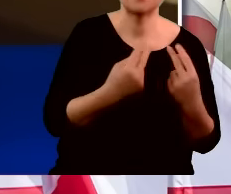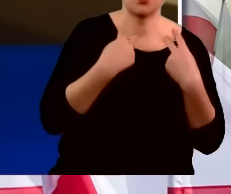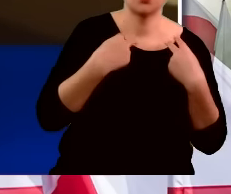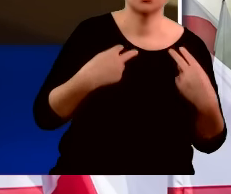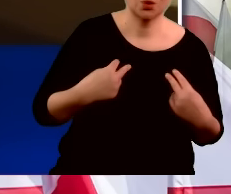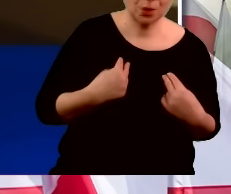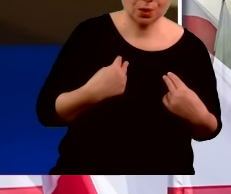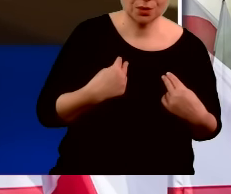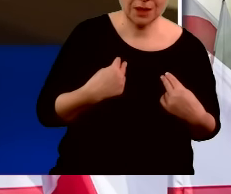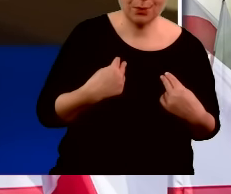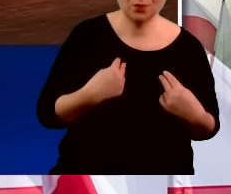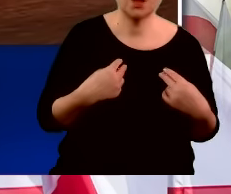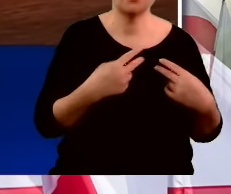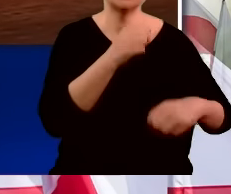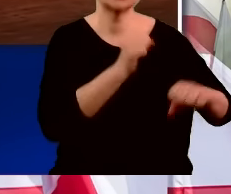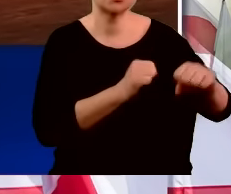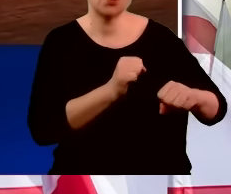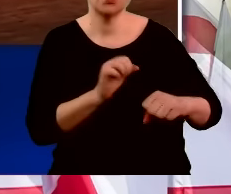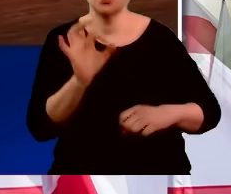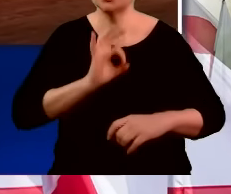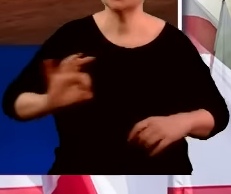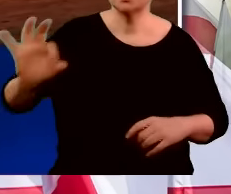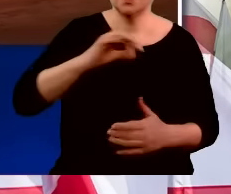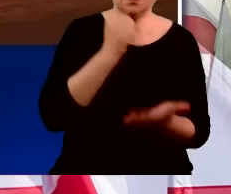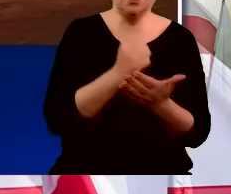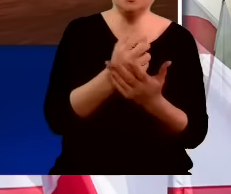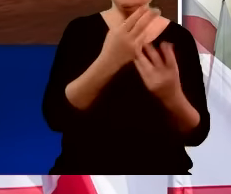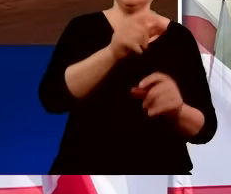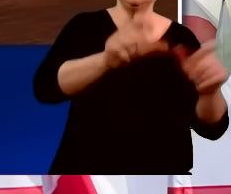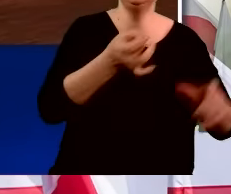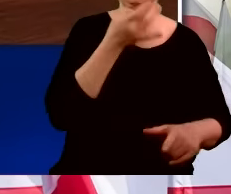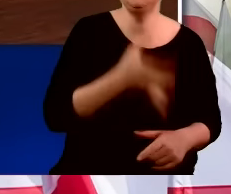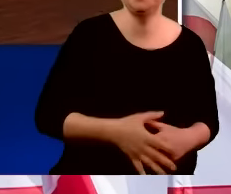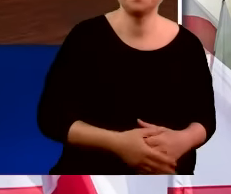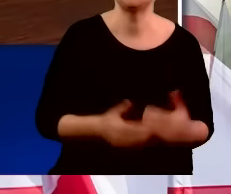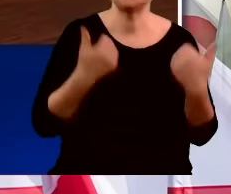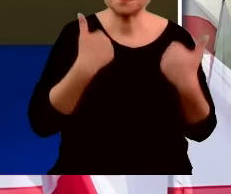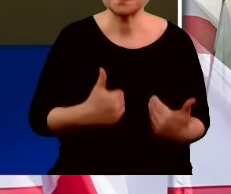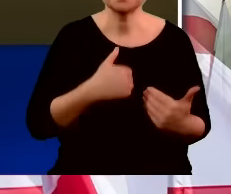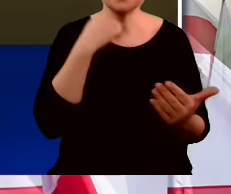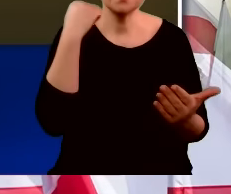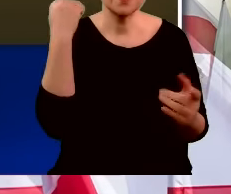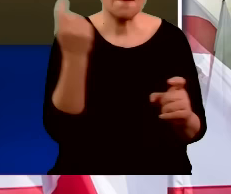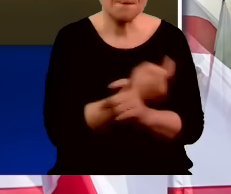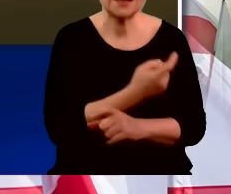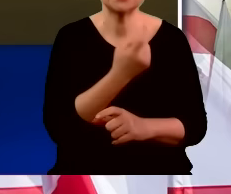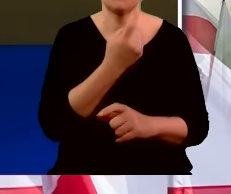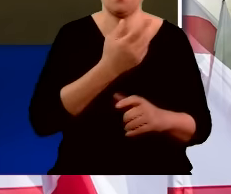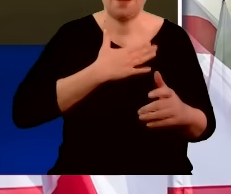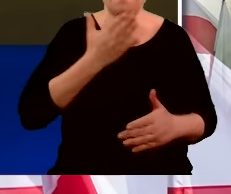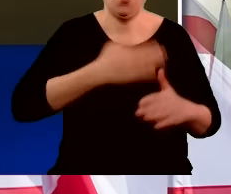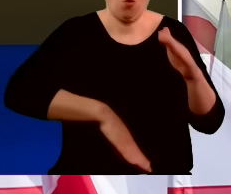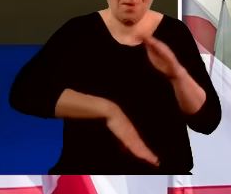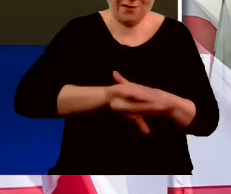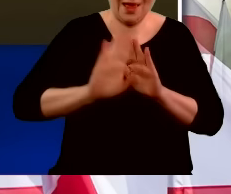sprawa, a nie oskarżonych. To wy się macie dogadać. Ja jestem w państwie prawa, dostałem od organu państwowego uprawnionego do wydania aktu